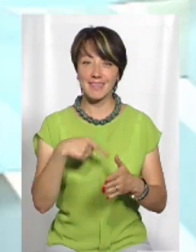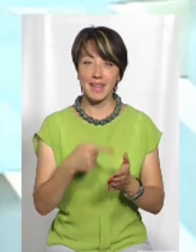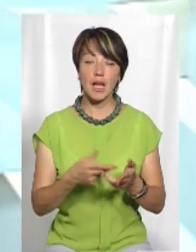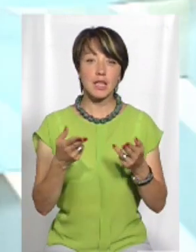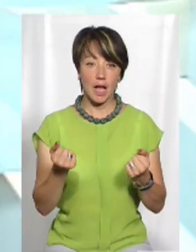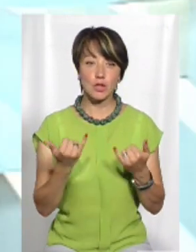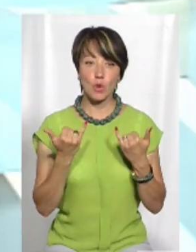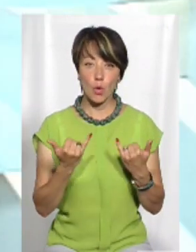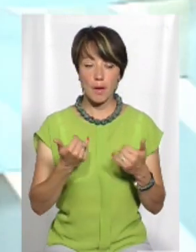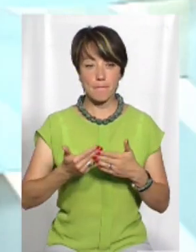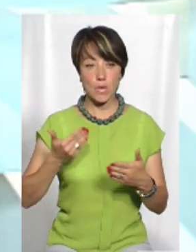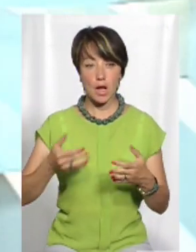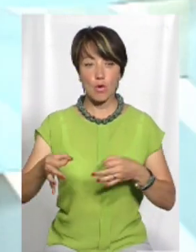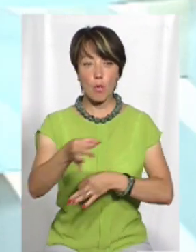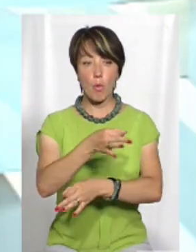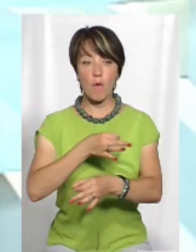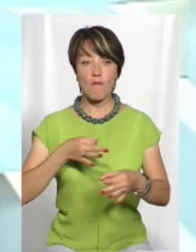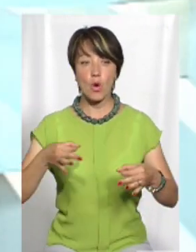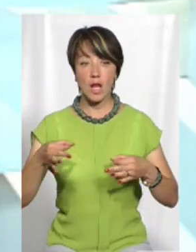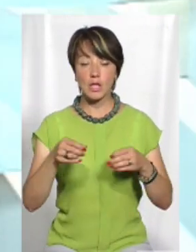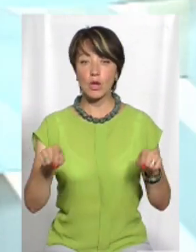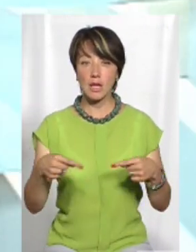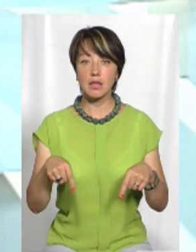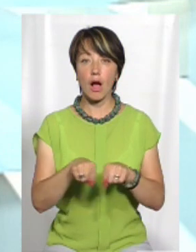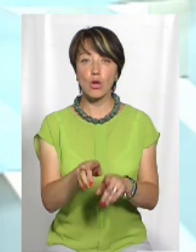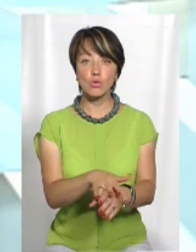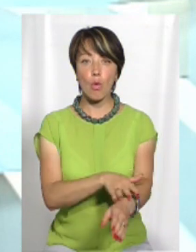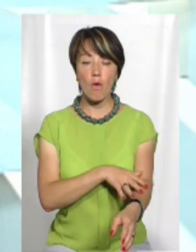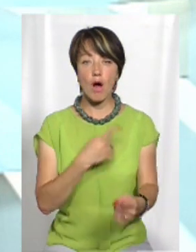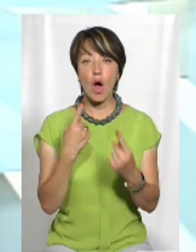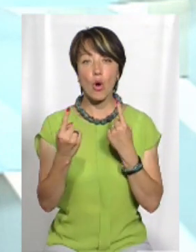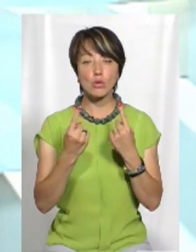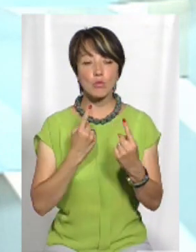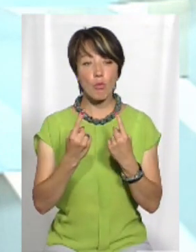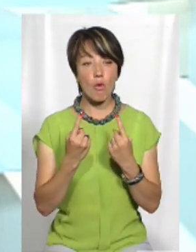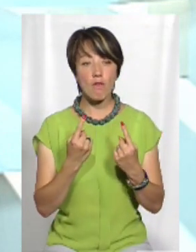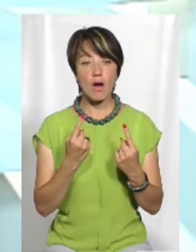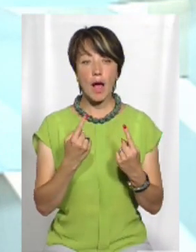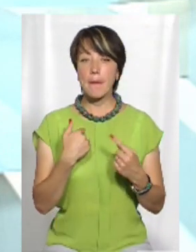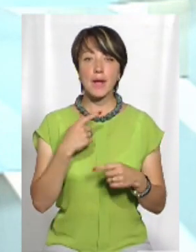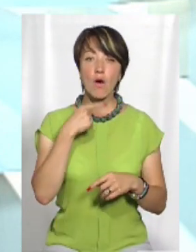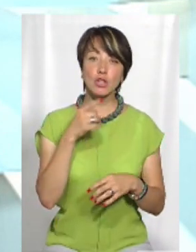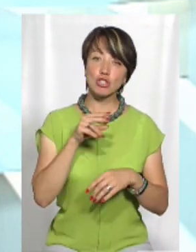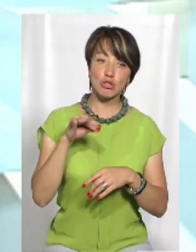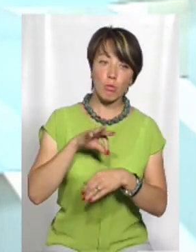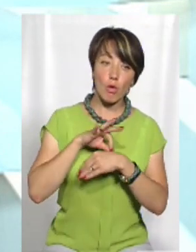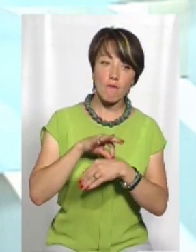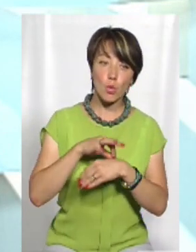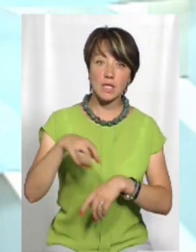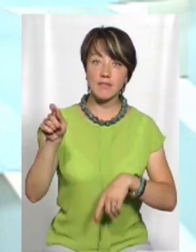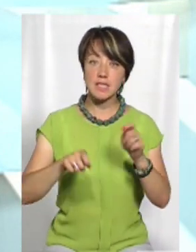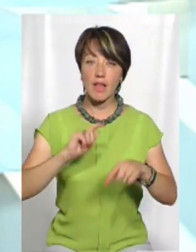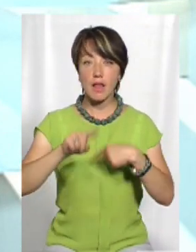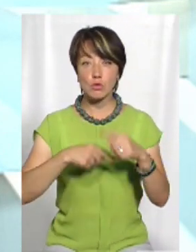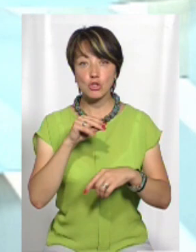Так, сьогодні ми попередньо говорили з організаторами, така була довга розмова. Я говорю, ми не говорили, чи проводити